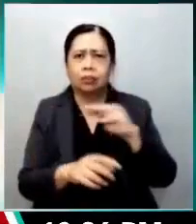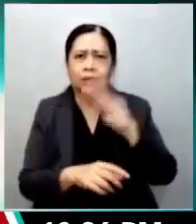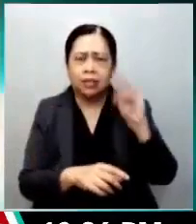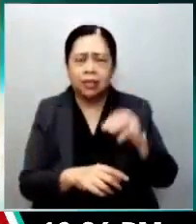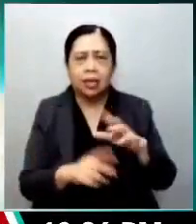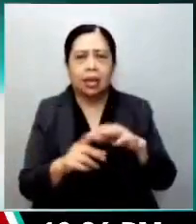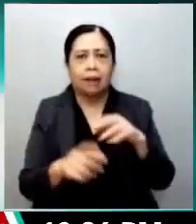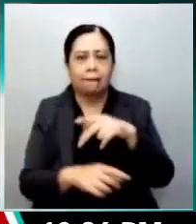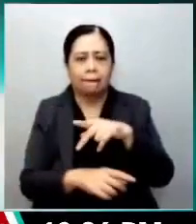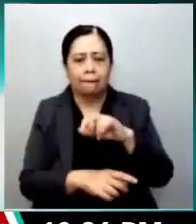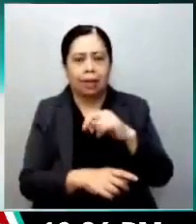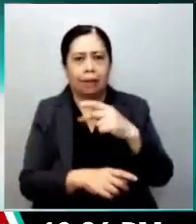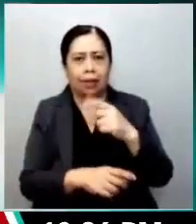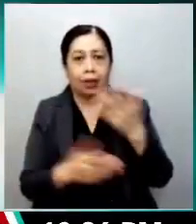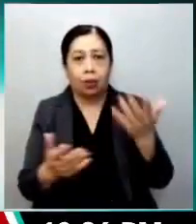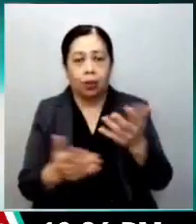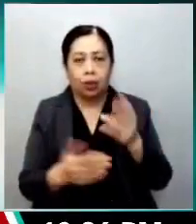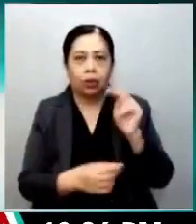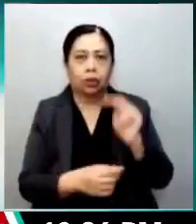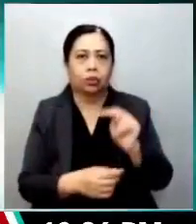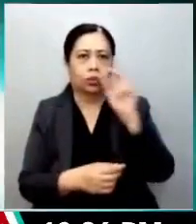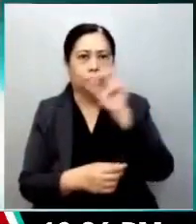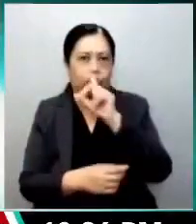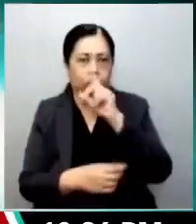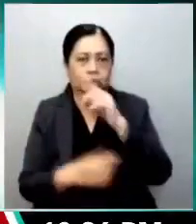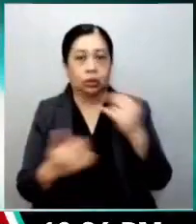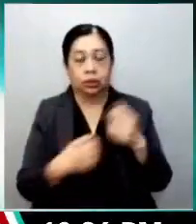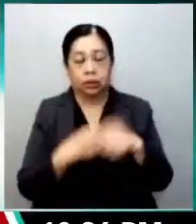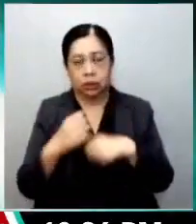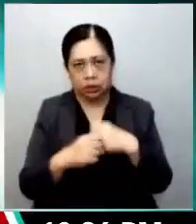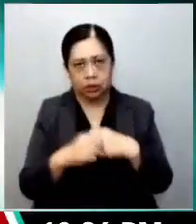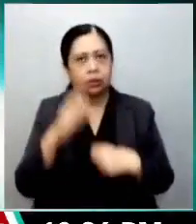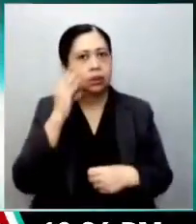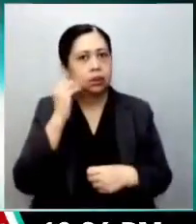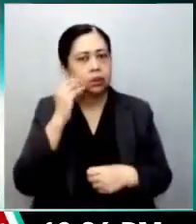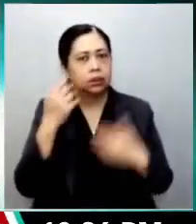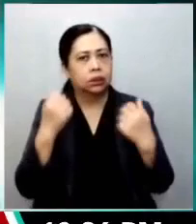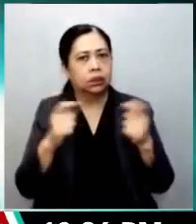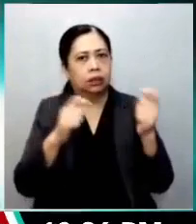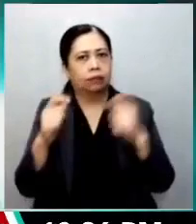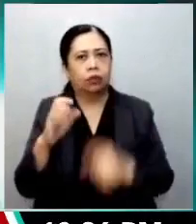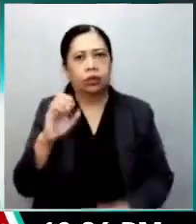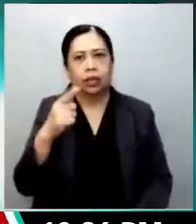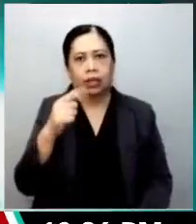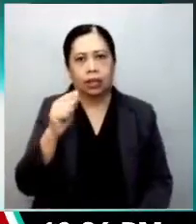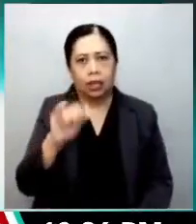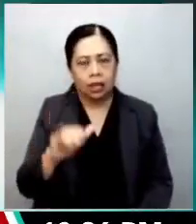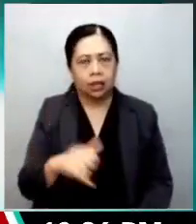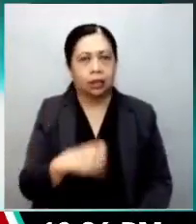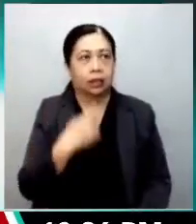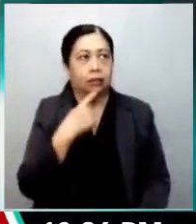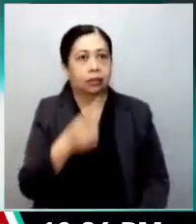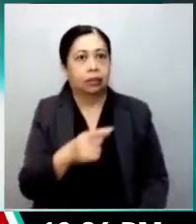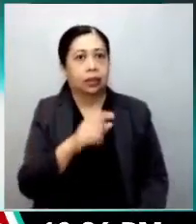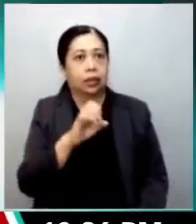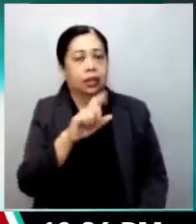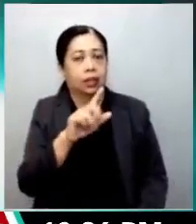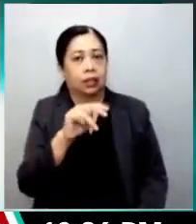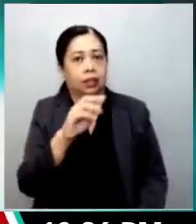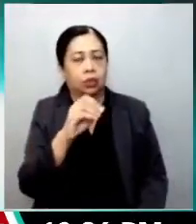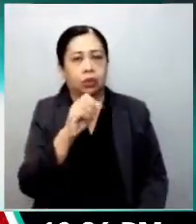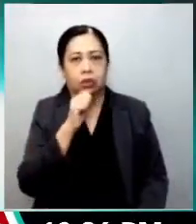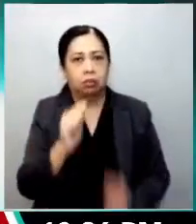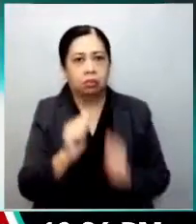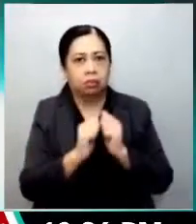Northern Luzon. Ngayong taon, naranasan ang Super Typhoon Egay. Kapag sinabi nating El Nino, it doesn't mean drought.